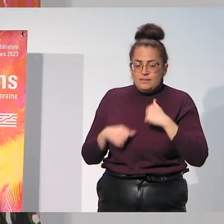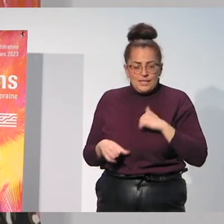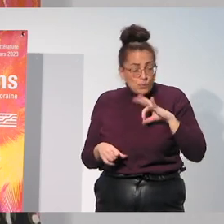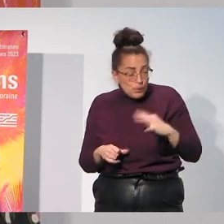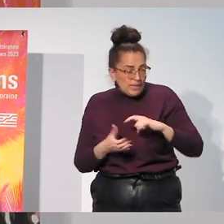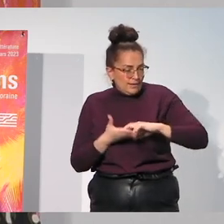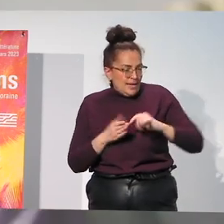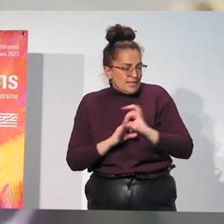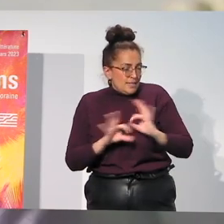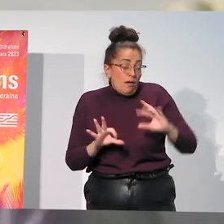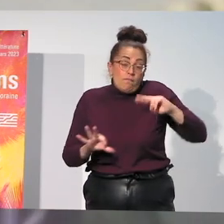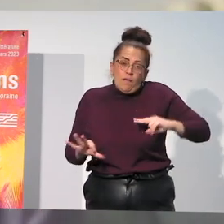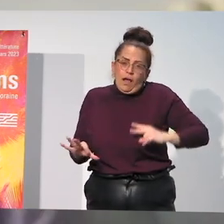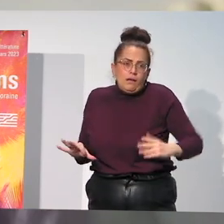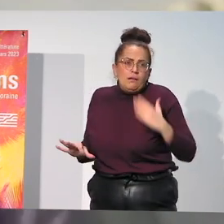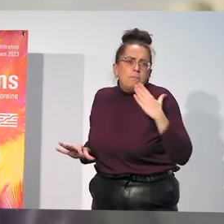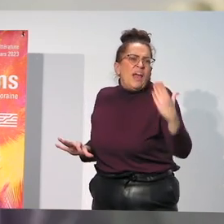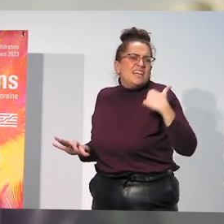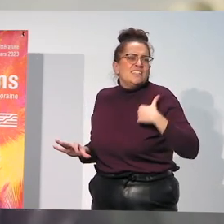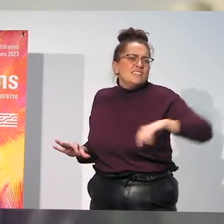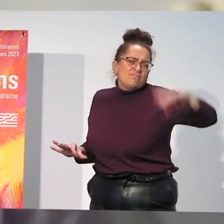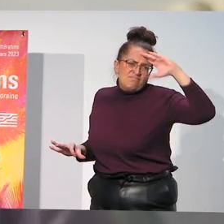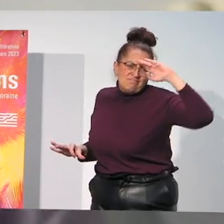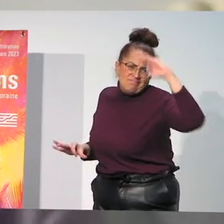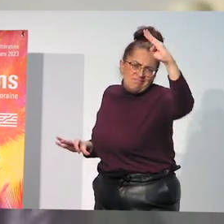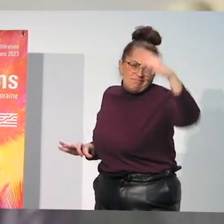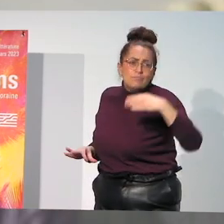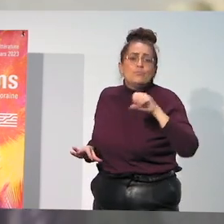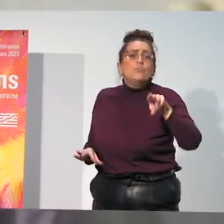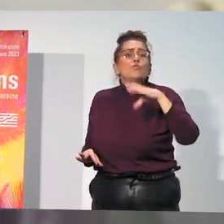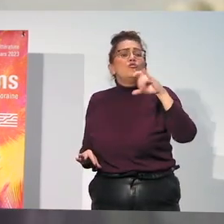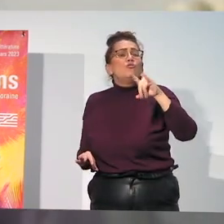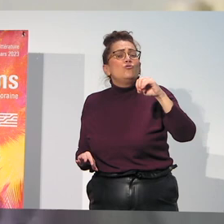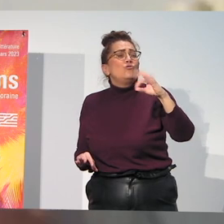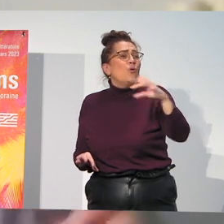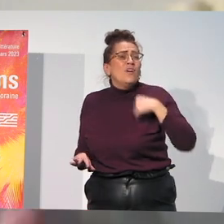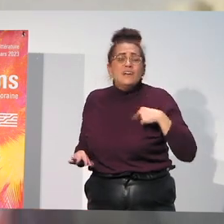avait aucune trace. Je remercie aujourd'hui Mouchot de n'avoir laissé absolument aucune trace sur ce passage algérien.